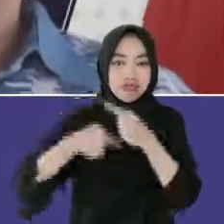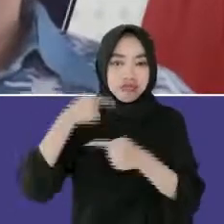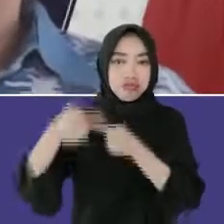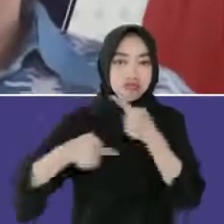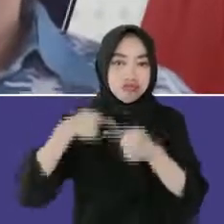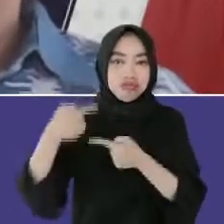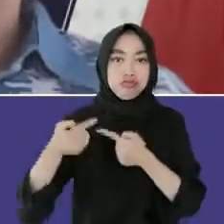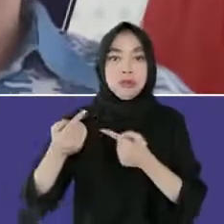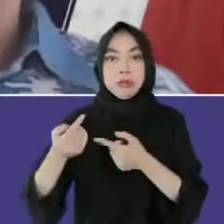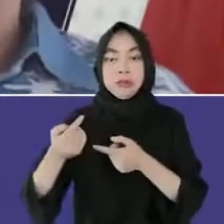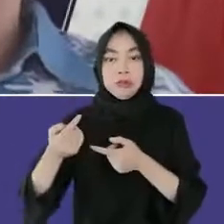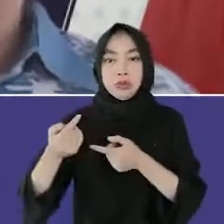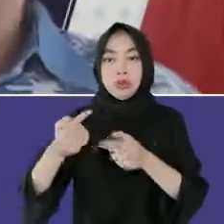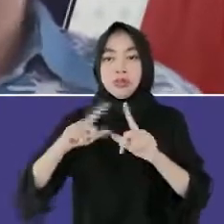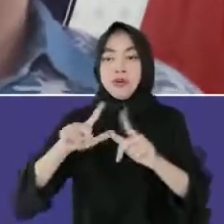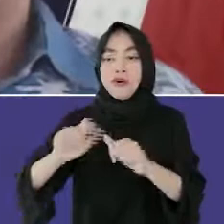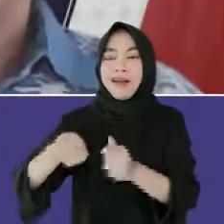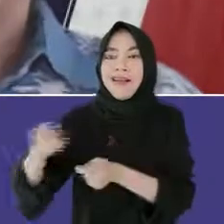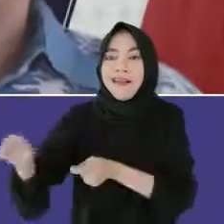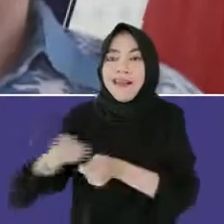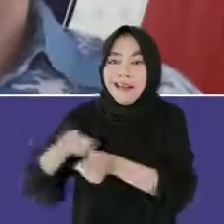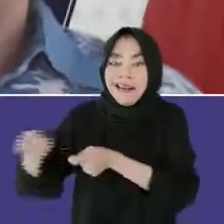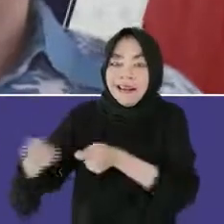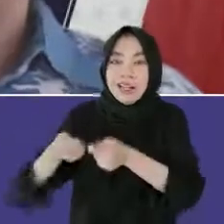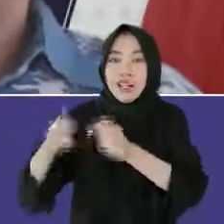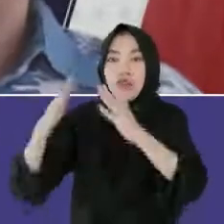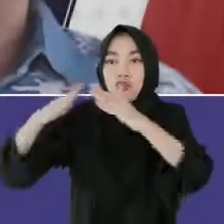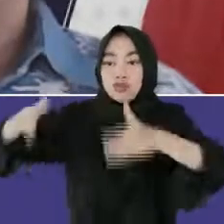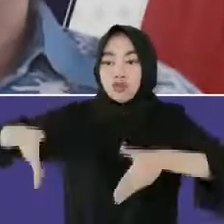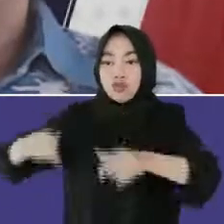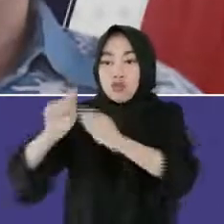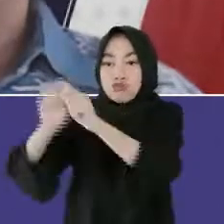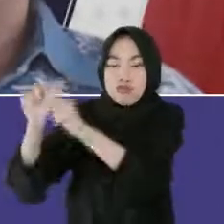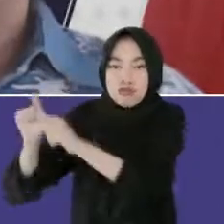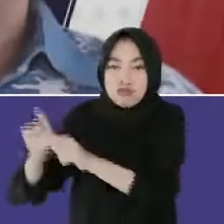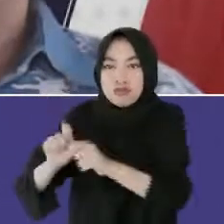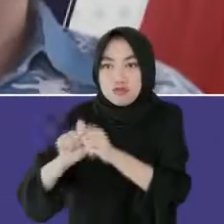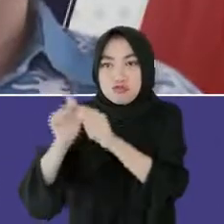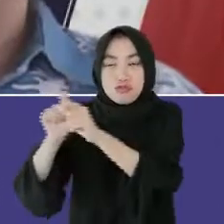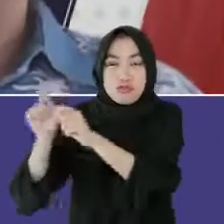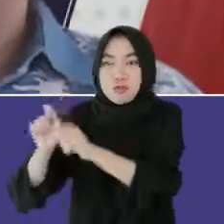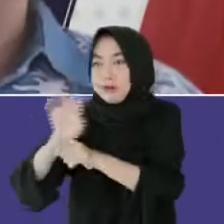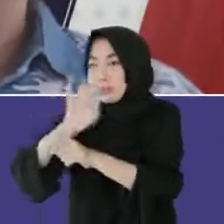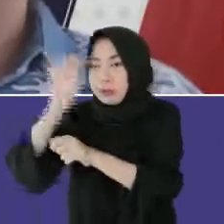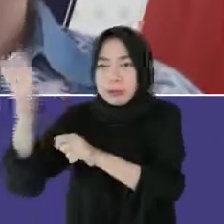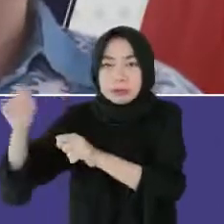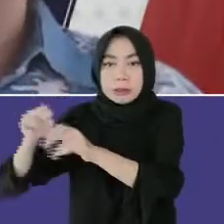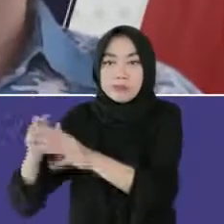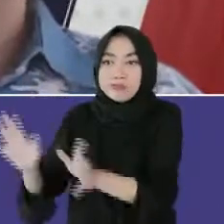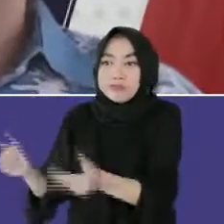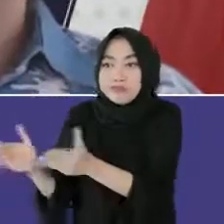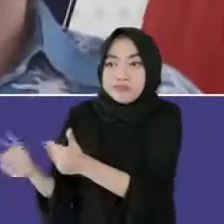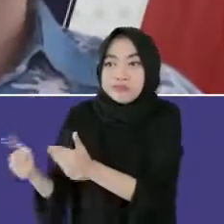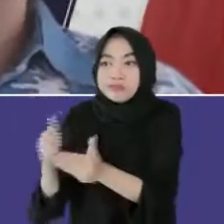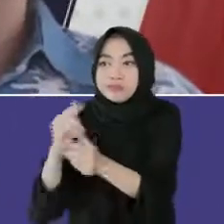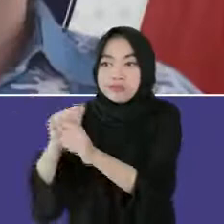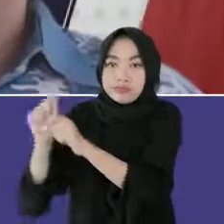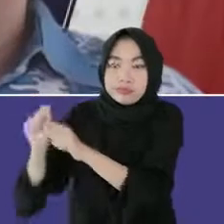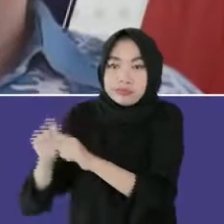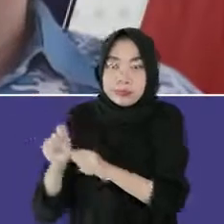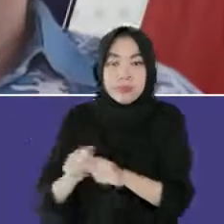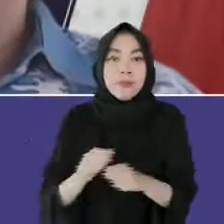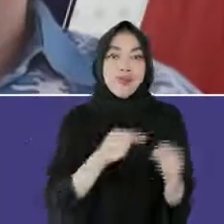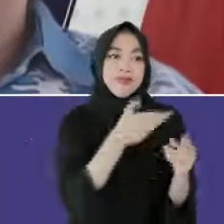kemudian kendali antarinstansi lalu infrastruktur yang dipersiapkan Nah untuk protokol kesehatan